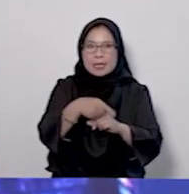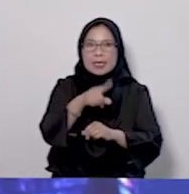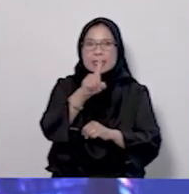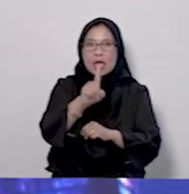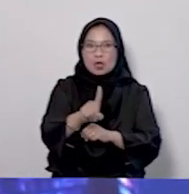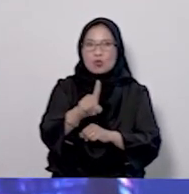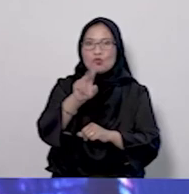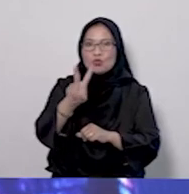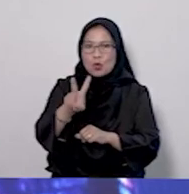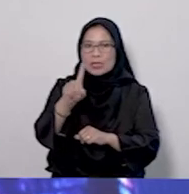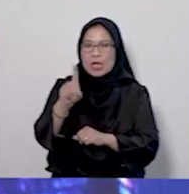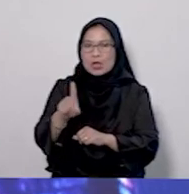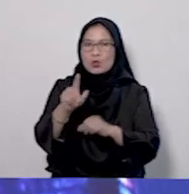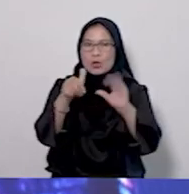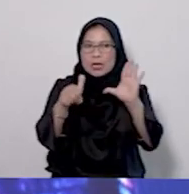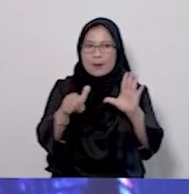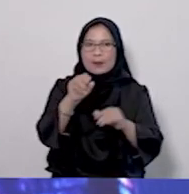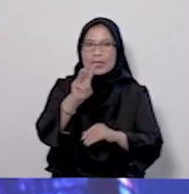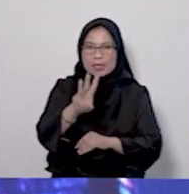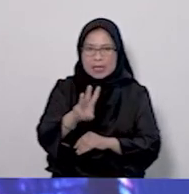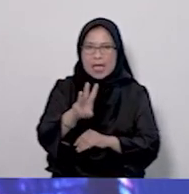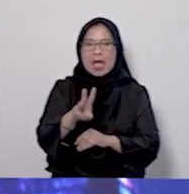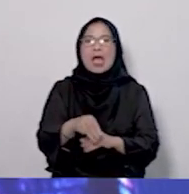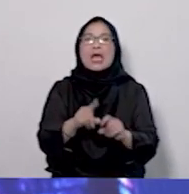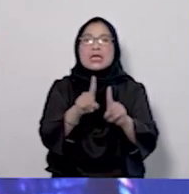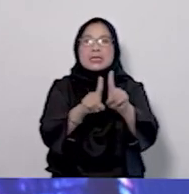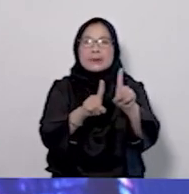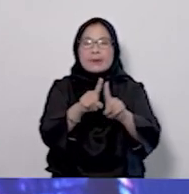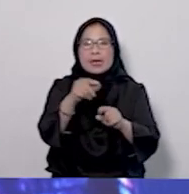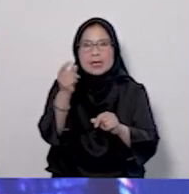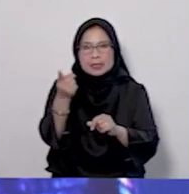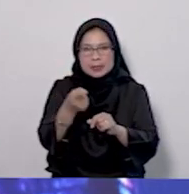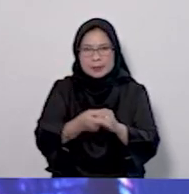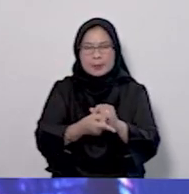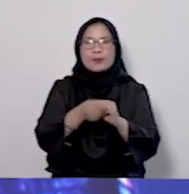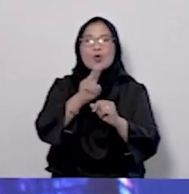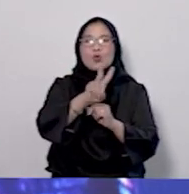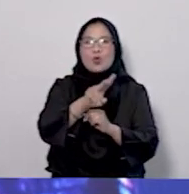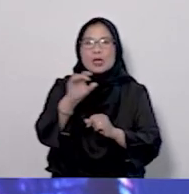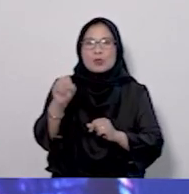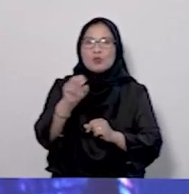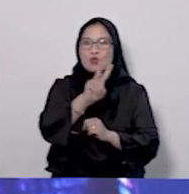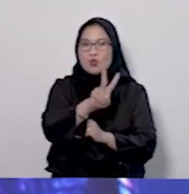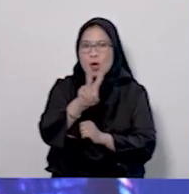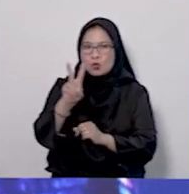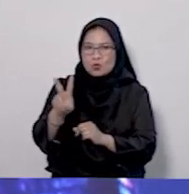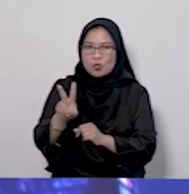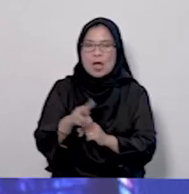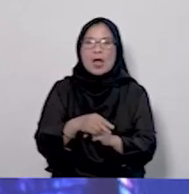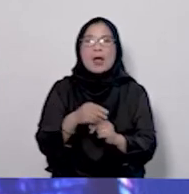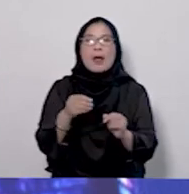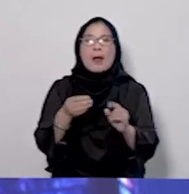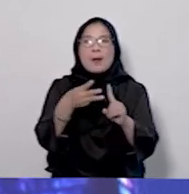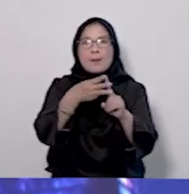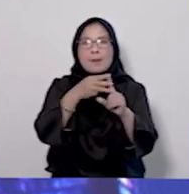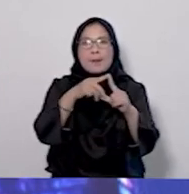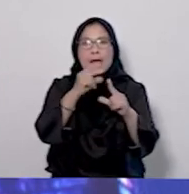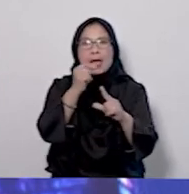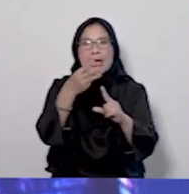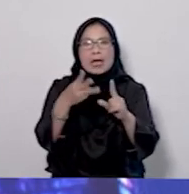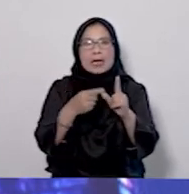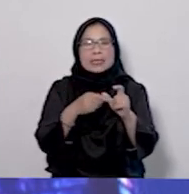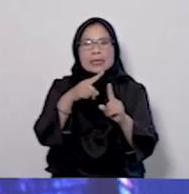1 2 1 6 3 11 Romawi 2022 bareskrim tanggal